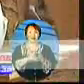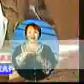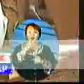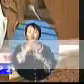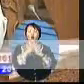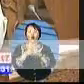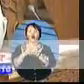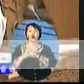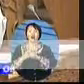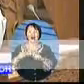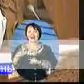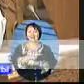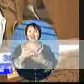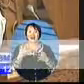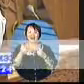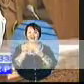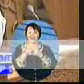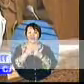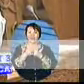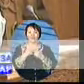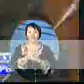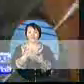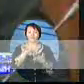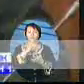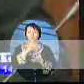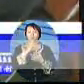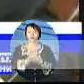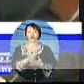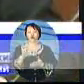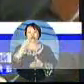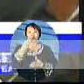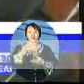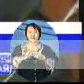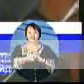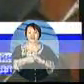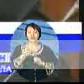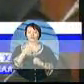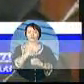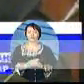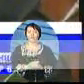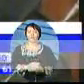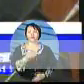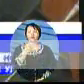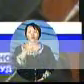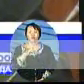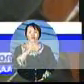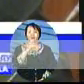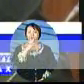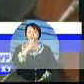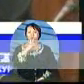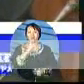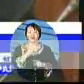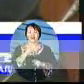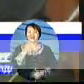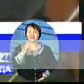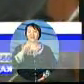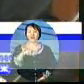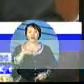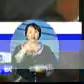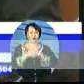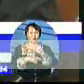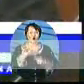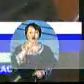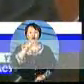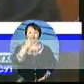татхыг хориглох газруудыг тодорхой зааж өгөх тухайд яригдж байна. Манай хэлсэн конвенц чинь тэр нүүпийн тамхины хяналтын тухай конвенц дотор